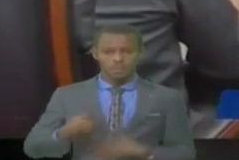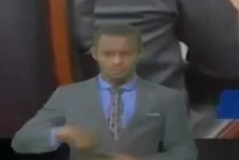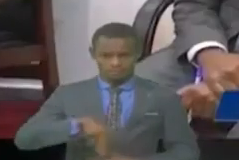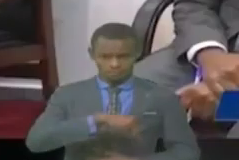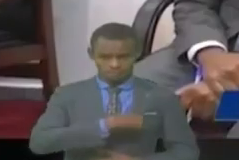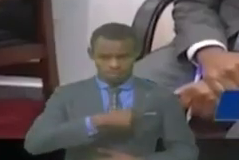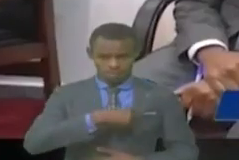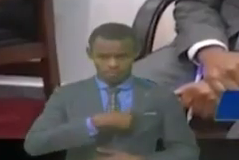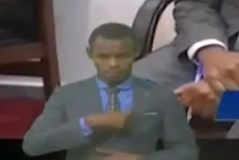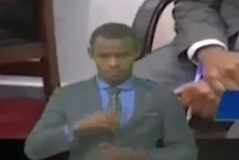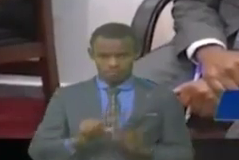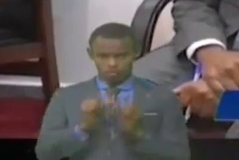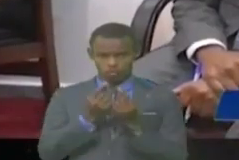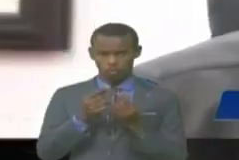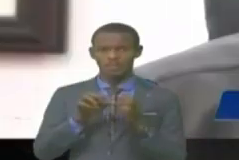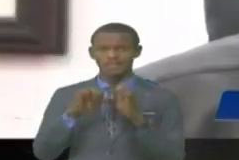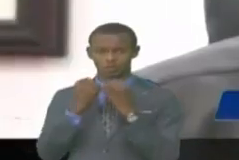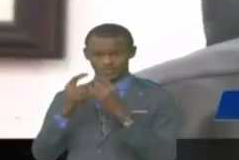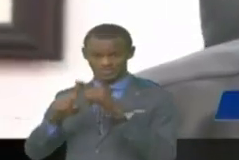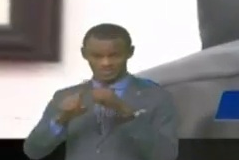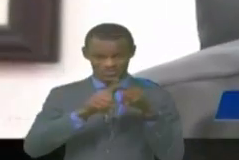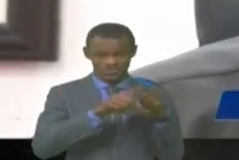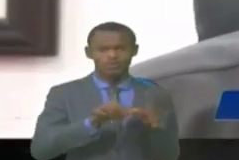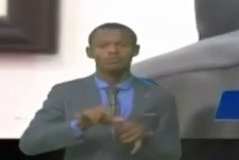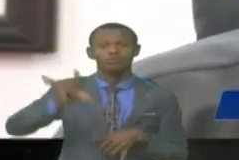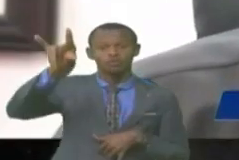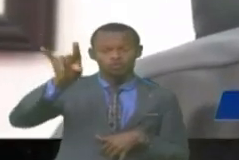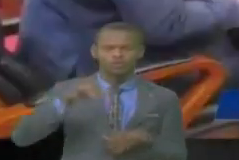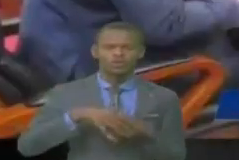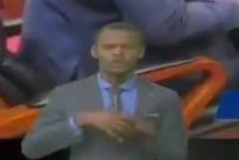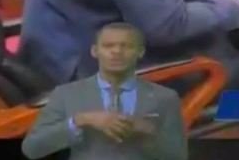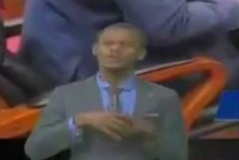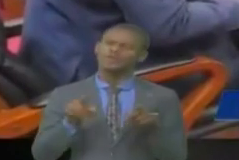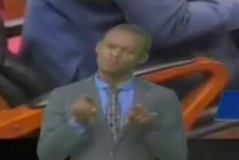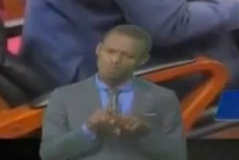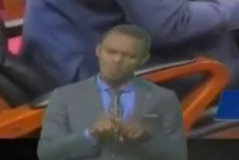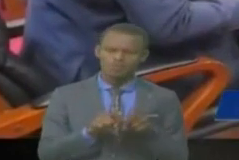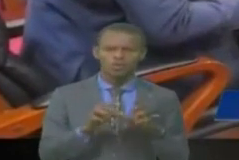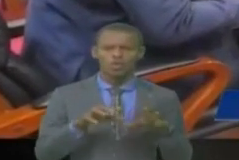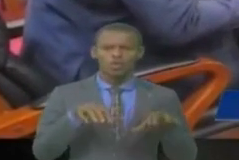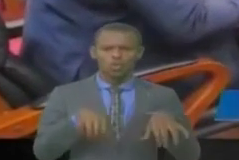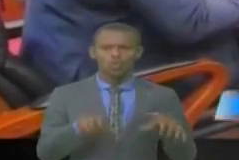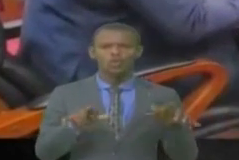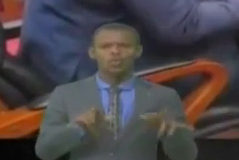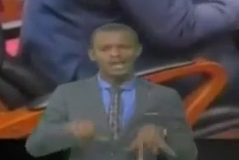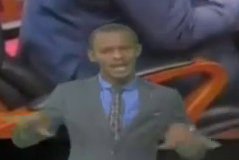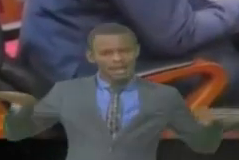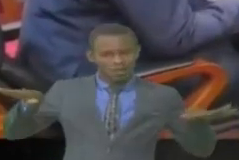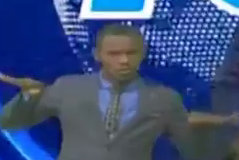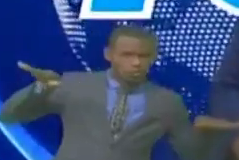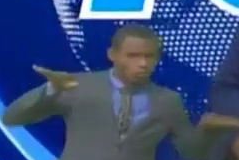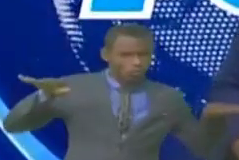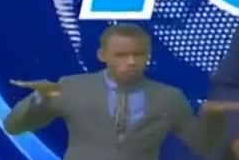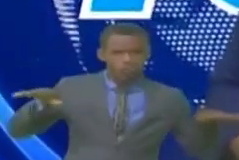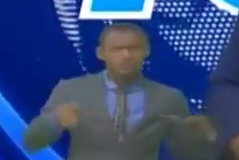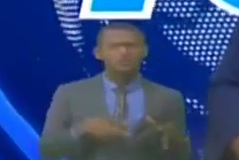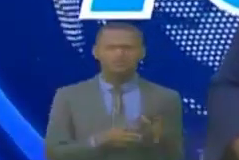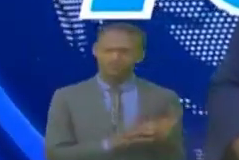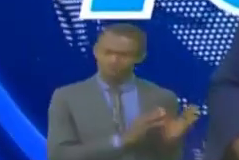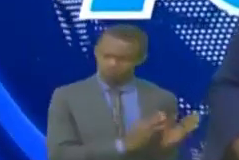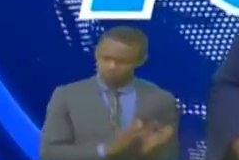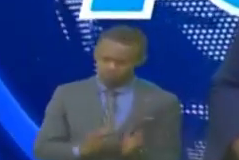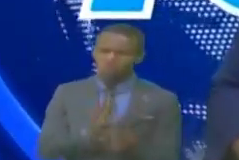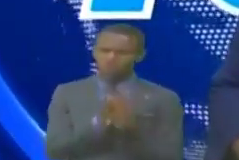Congo Airways a tenu à respecter les normes en annonçant cette suspension momentanée de ses activités.